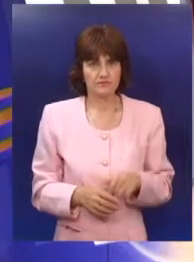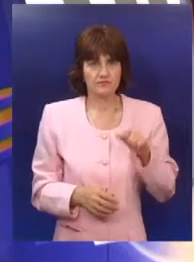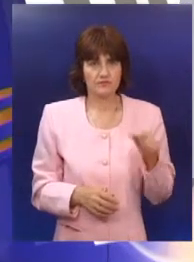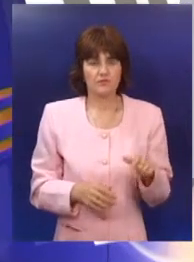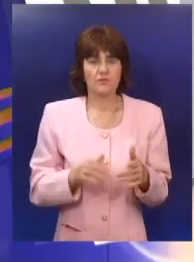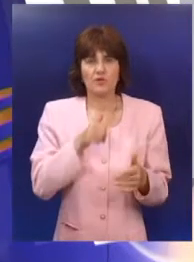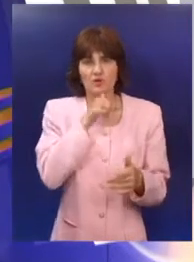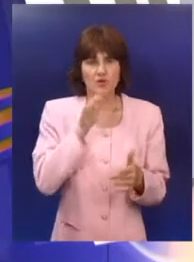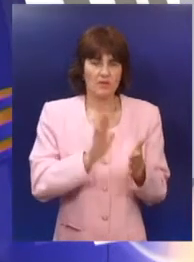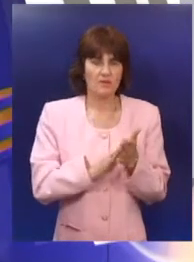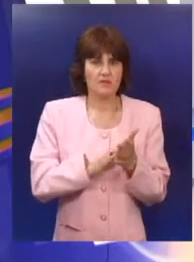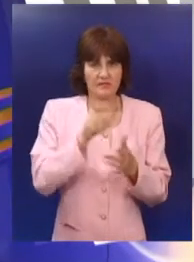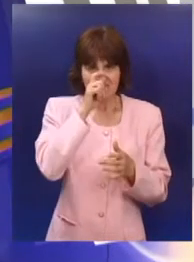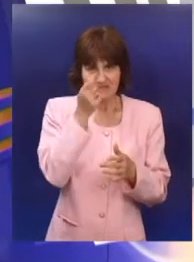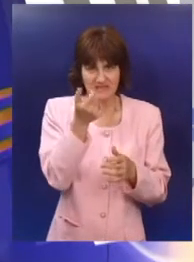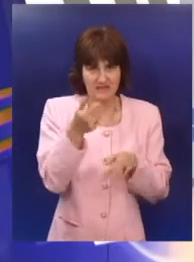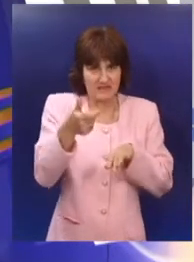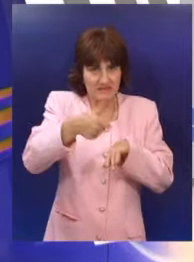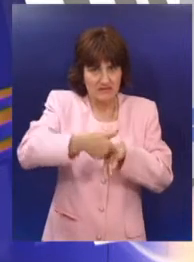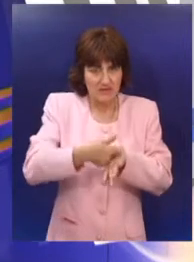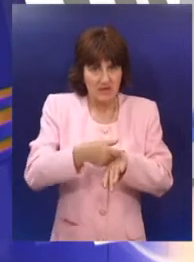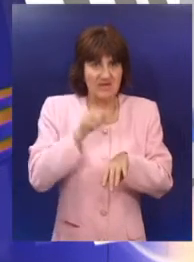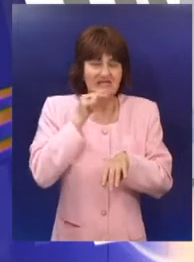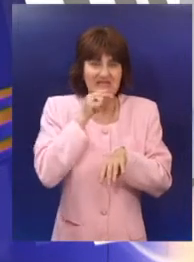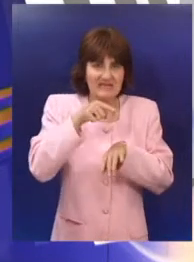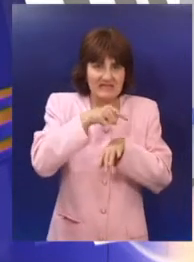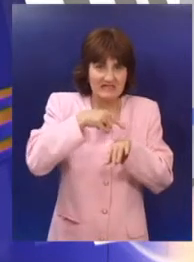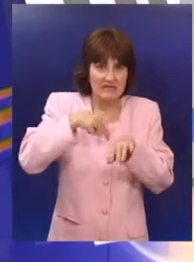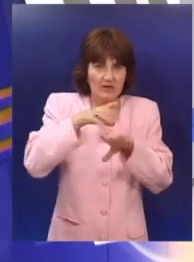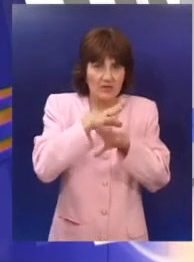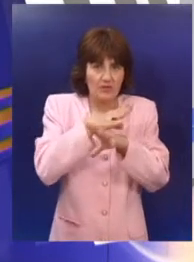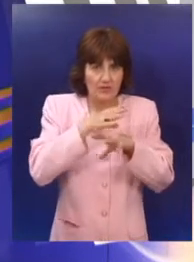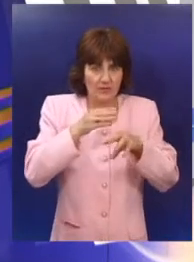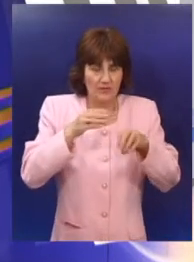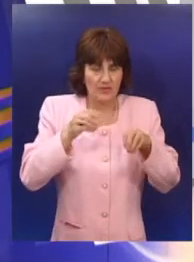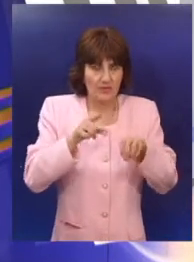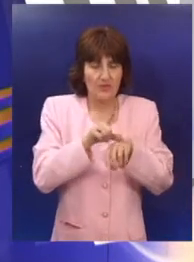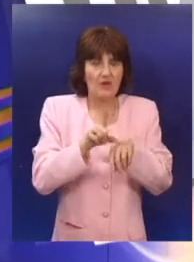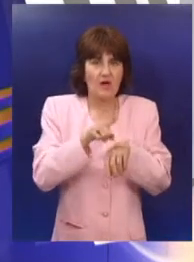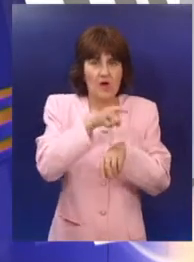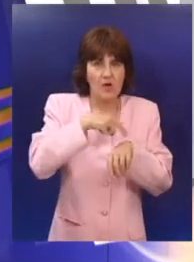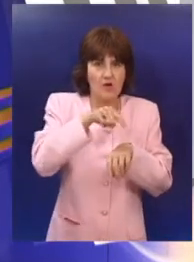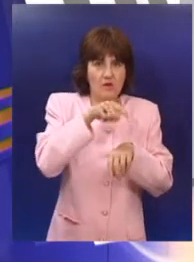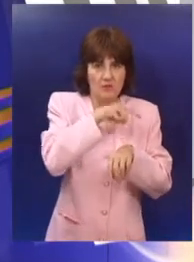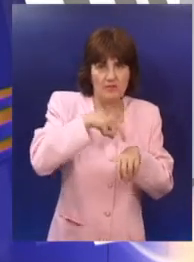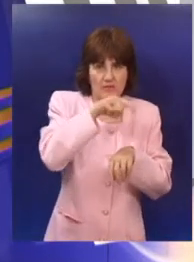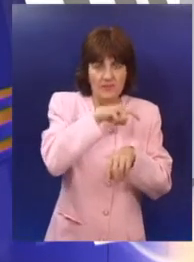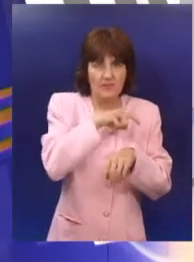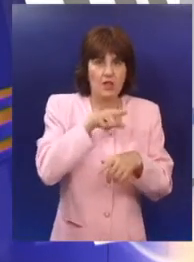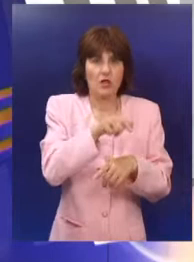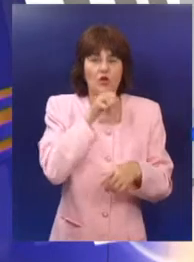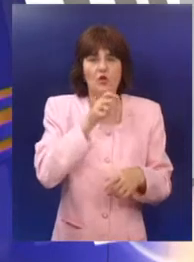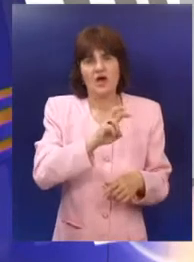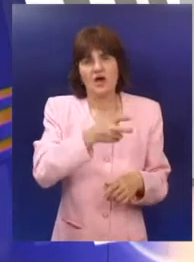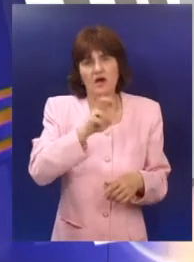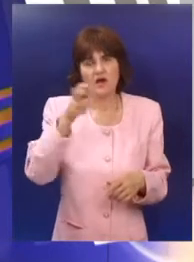jednom crvenilu kružnog oblika koje u centru polako nestaje pa stvara anularne, odnosno kružne oblike